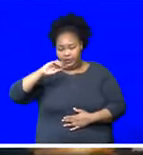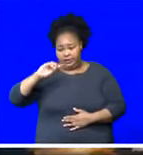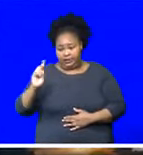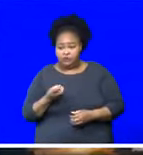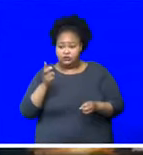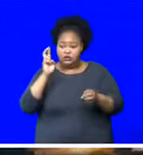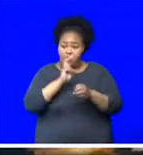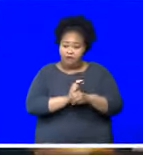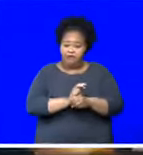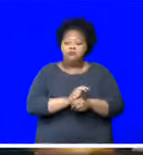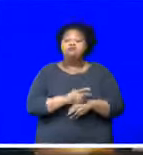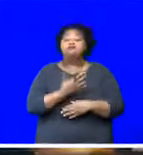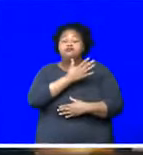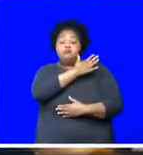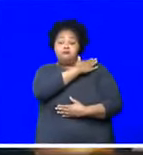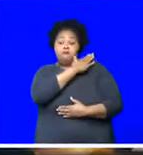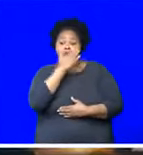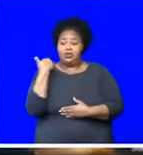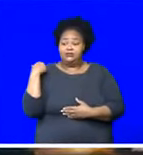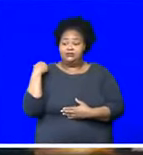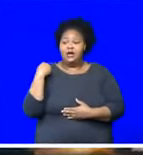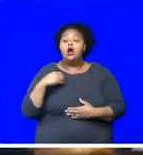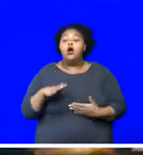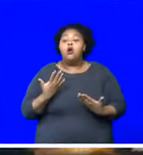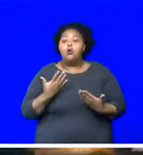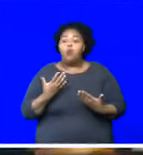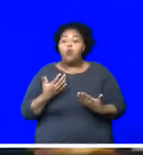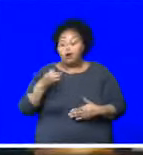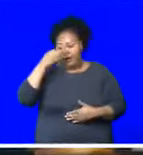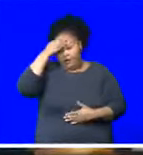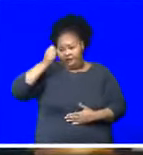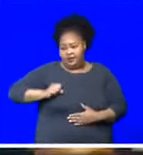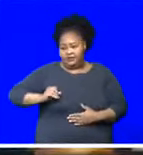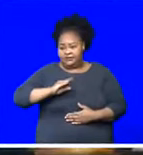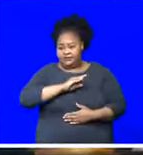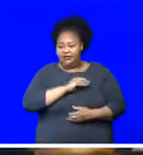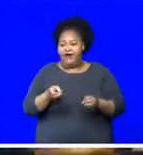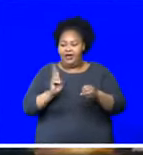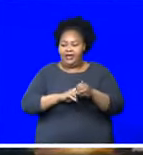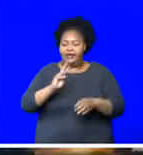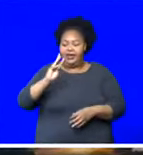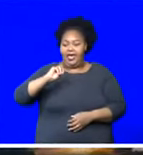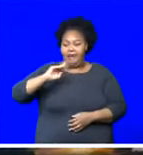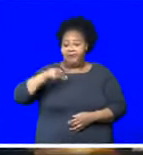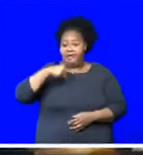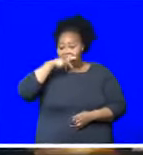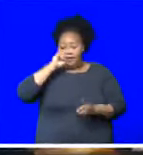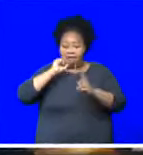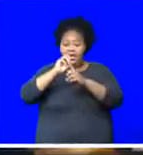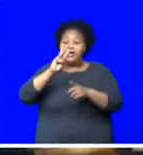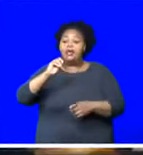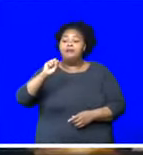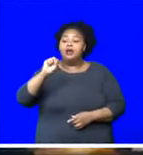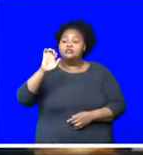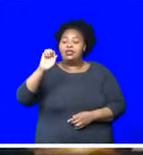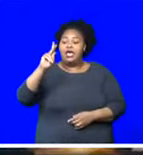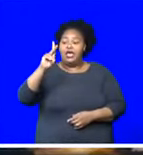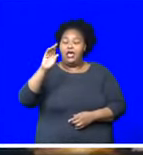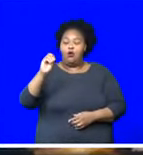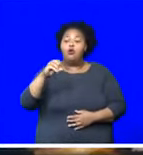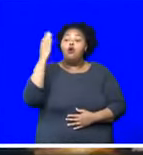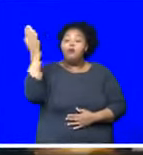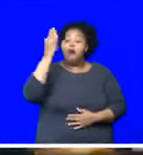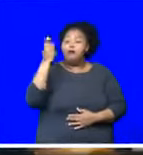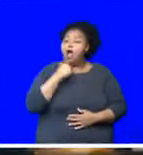yelitiko etisebenetembuso Mabulala Maseko lophinze abe lilunga lephalamende lale nkundla lochazile kwekuthi sive